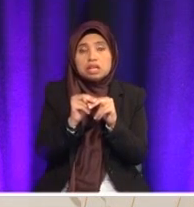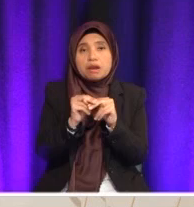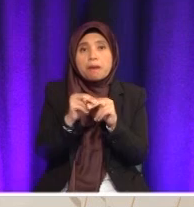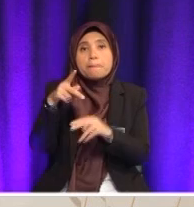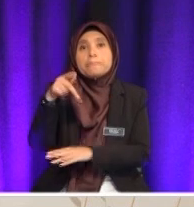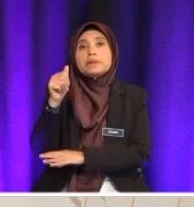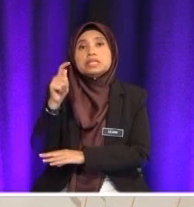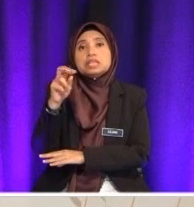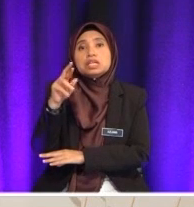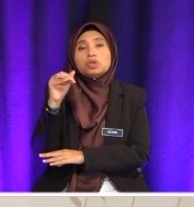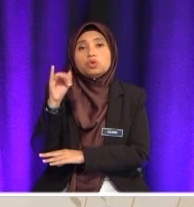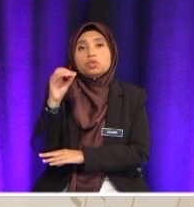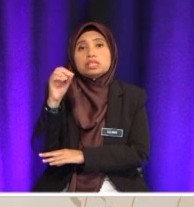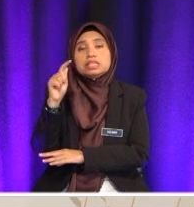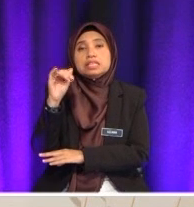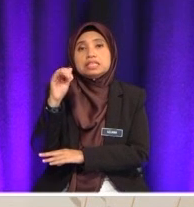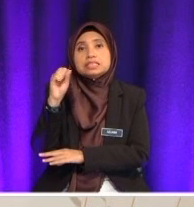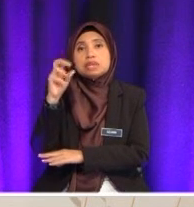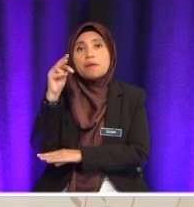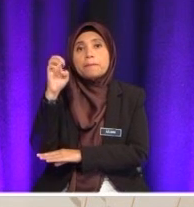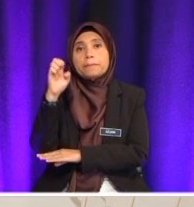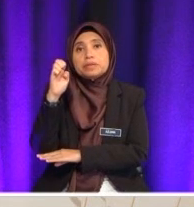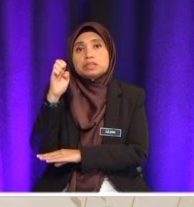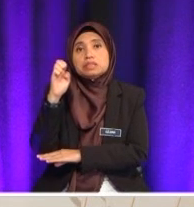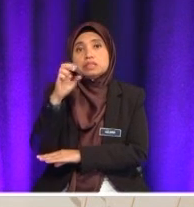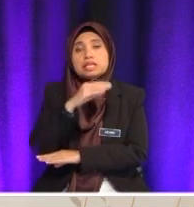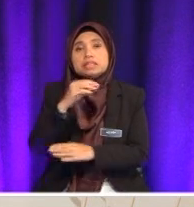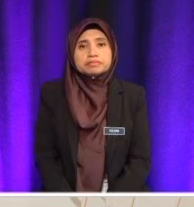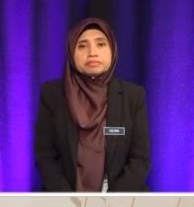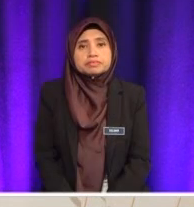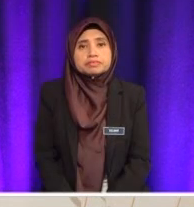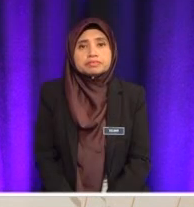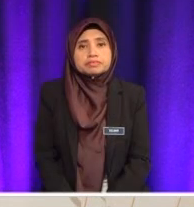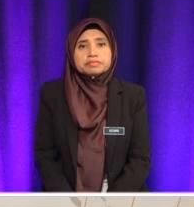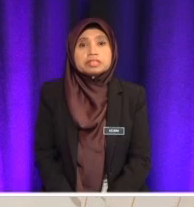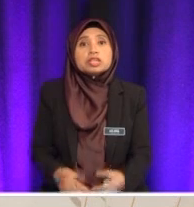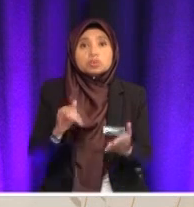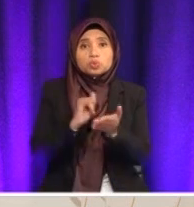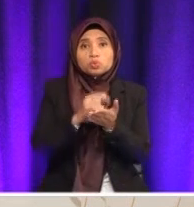dalam geografi fisika geografi manusia dan juga kemahiran geografi